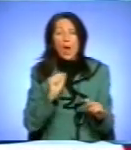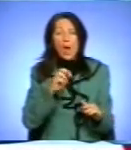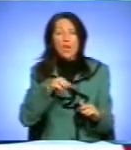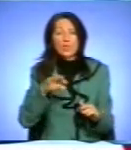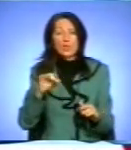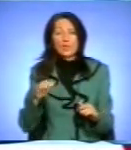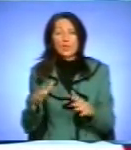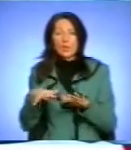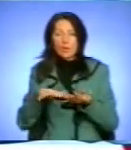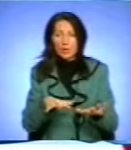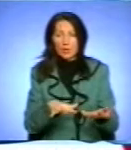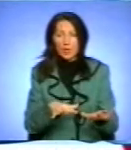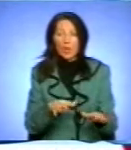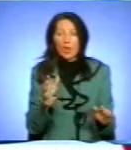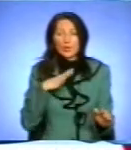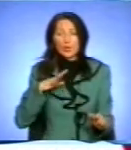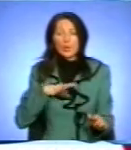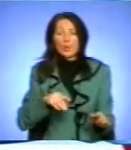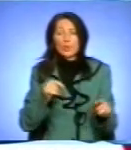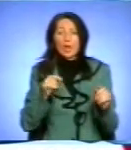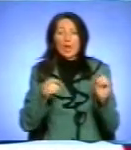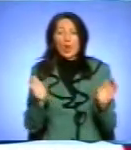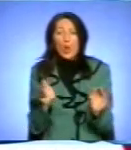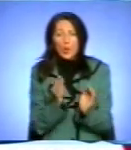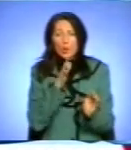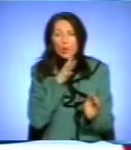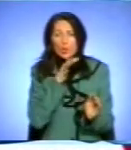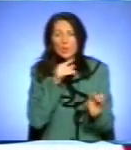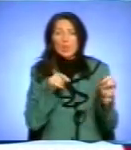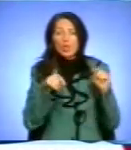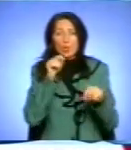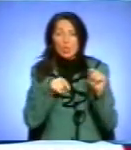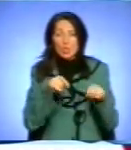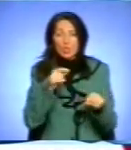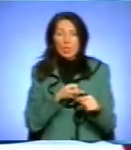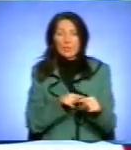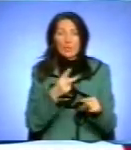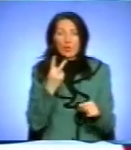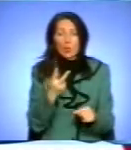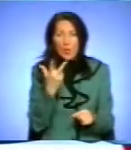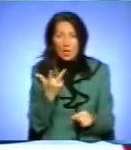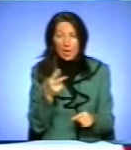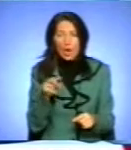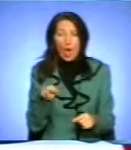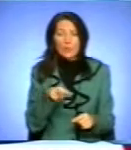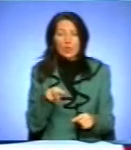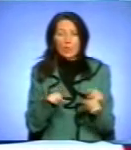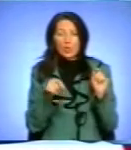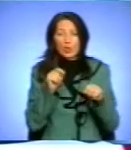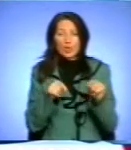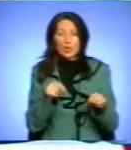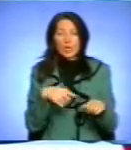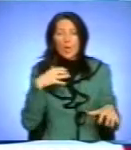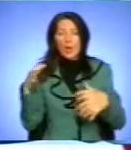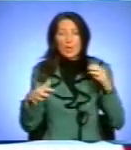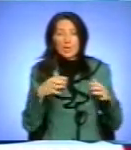проходженні фронтів очікуються короткочасні дощі. Це найбільш стосується 2 та 3 листопада.